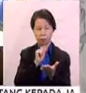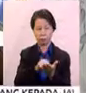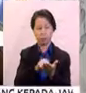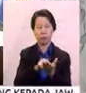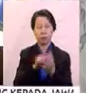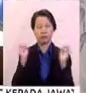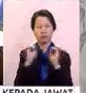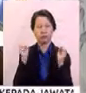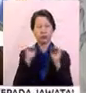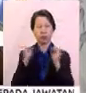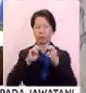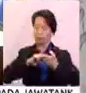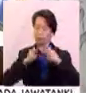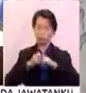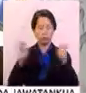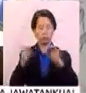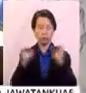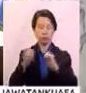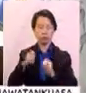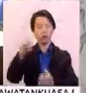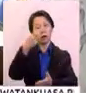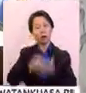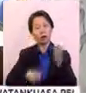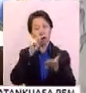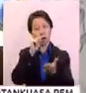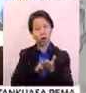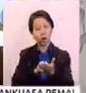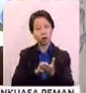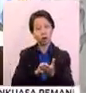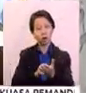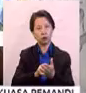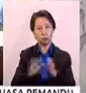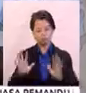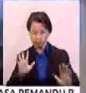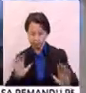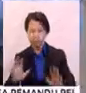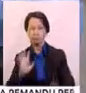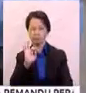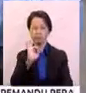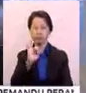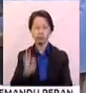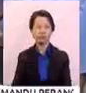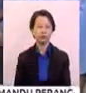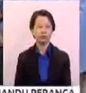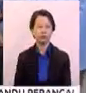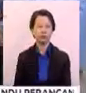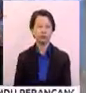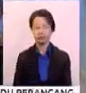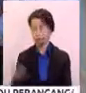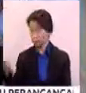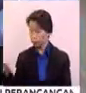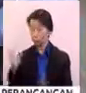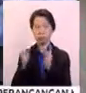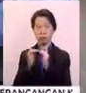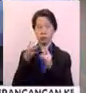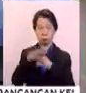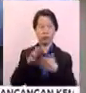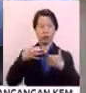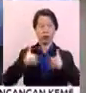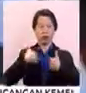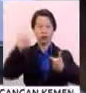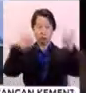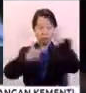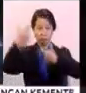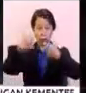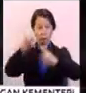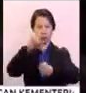ada masalah. Ingat, harga ayam sekarang ini pun agak terkawal juga. Beliau ditemui selepas mengadakan